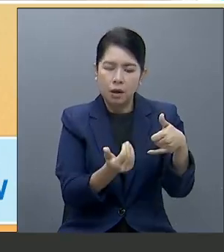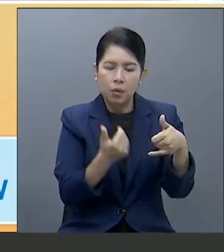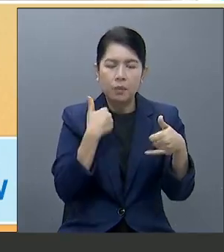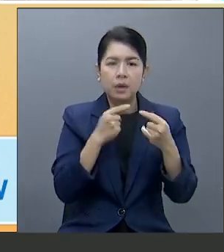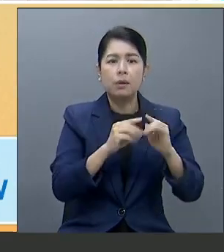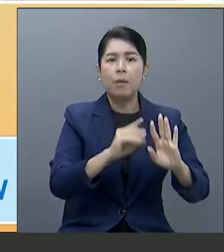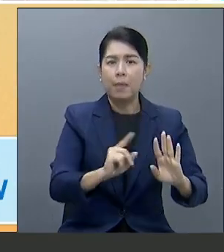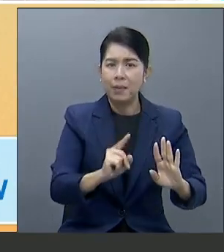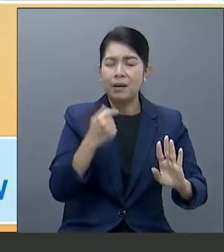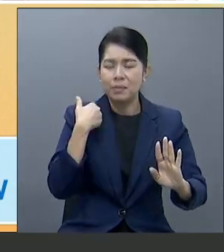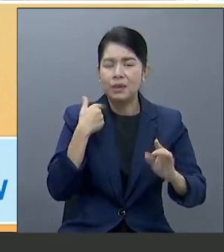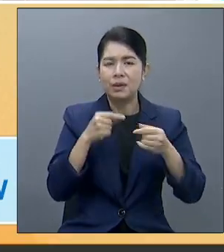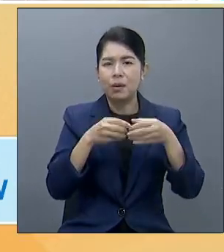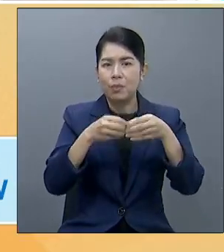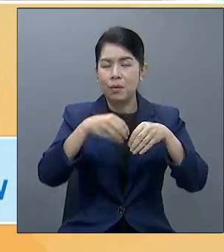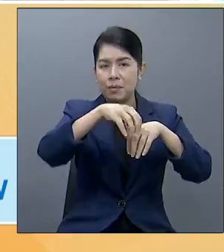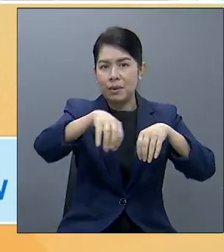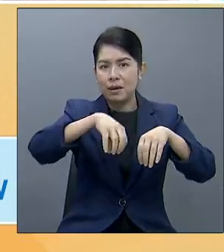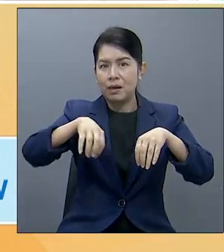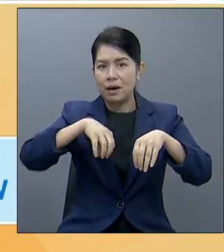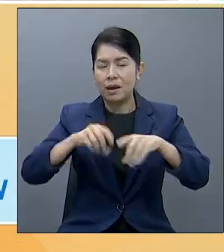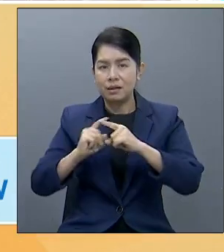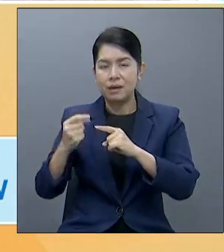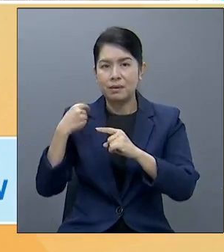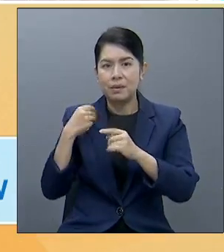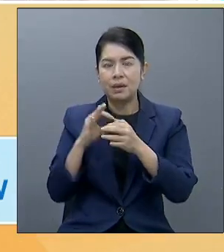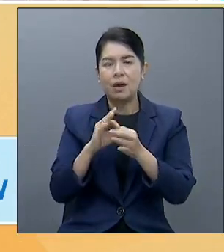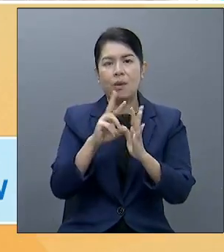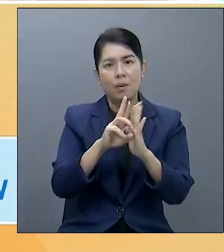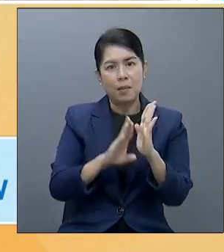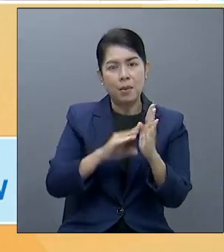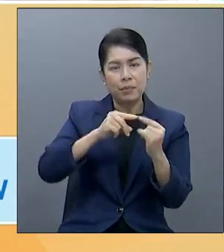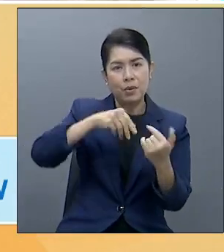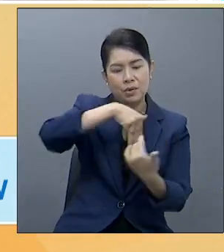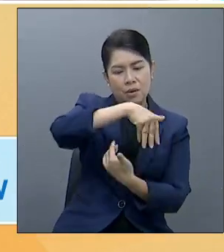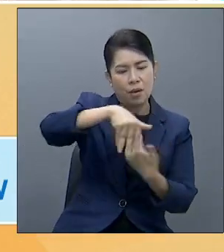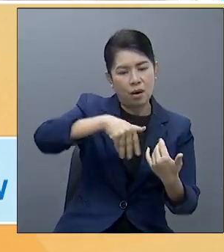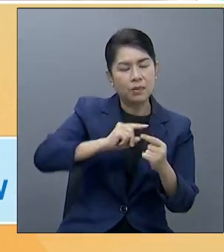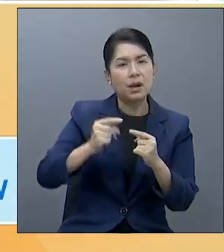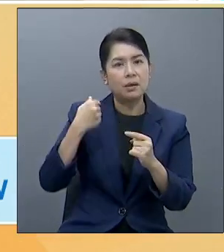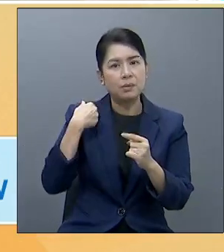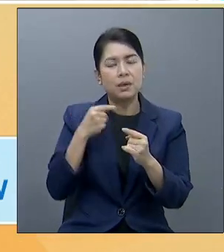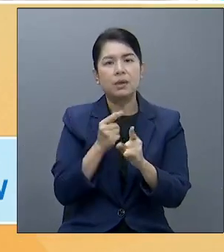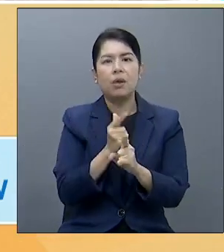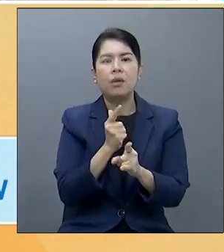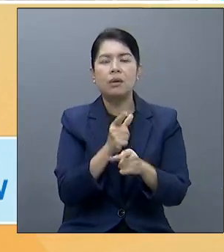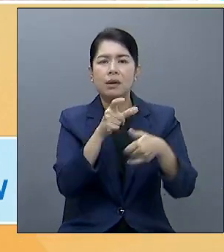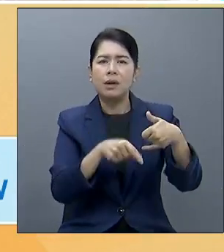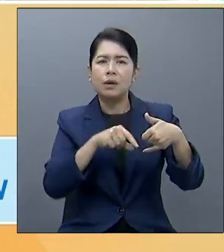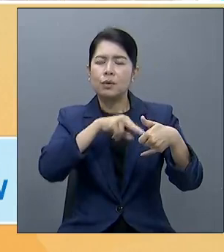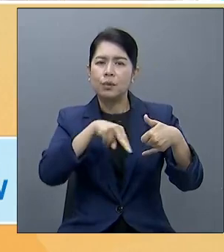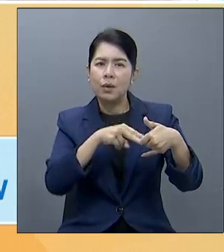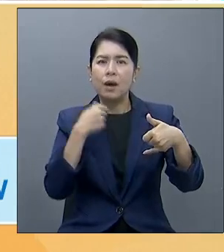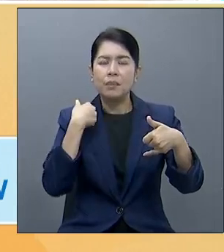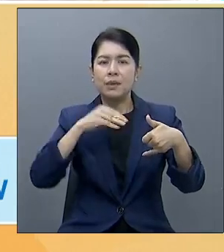กระทั่งว่ามีเครือข่ายพื้นที่ไหนที่เขามีระบบนิเวศที่แบบเอื้อให้มีการเลี้ยงดูเด็กที่มีคุณภาพหรือแม้กระทั่